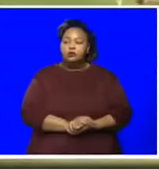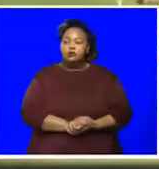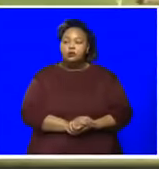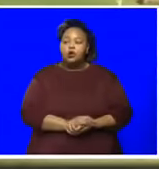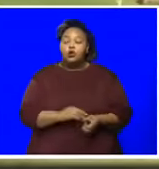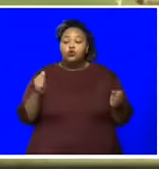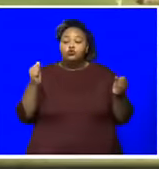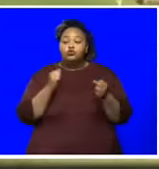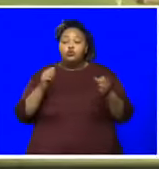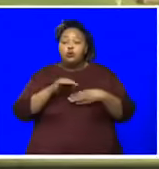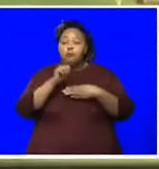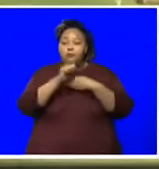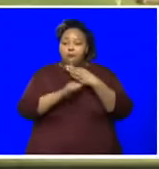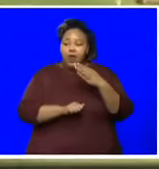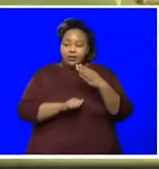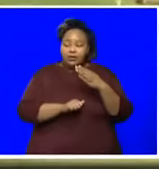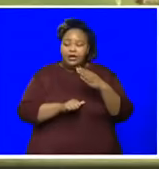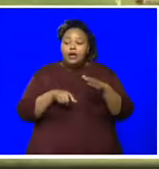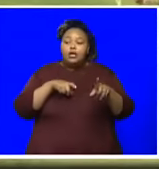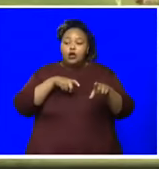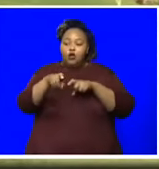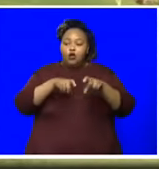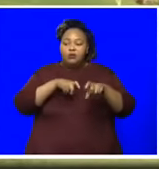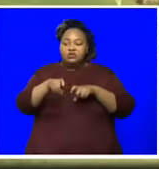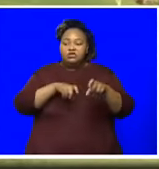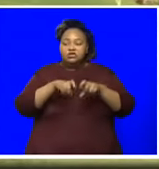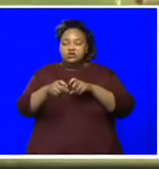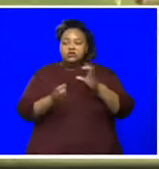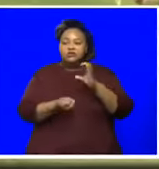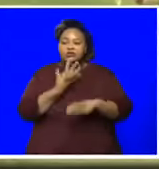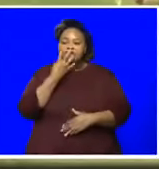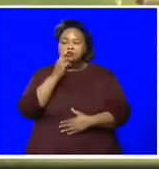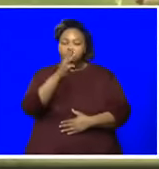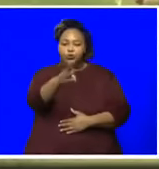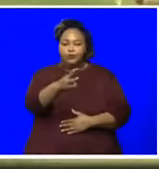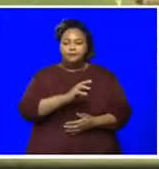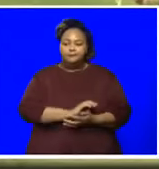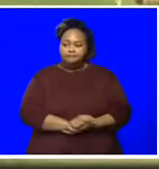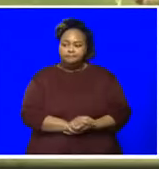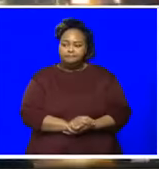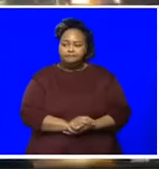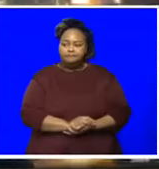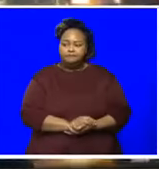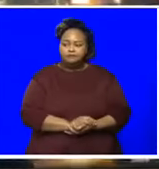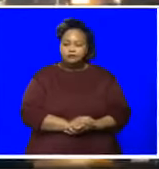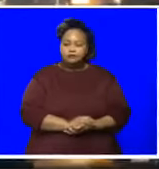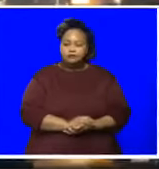Lo bikele umsakade Eswatini TV temidlalo ngilinda Dlamini ala nomfundo Simelane sisengonyeni.